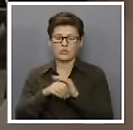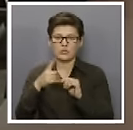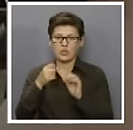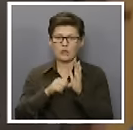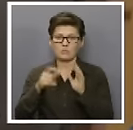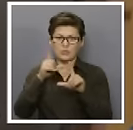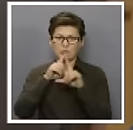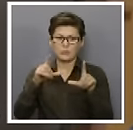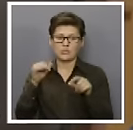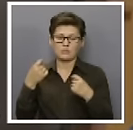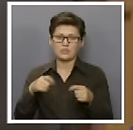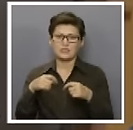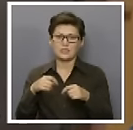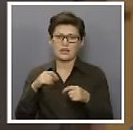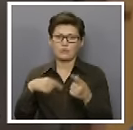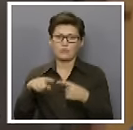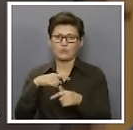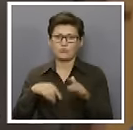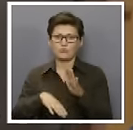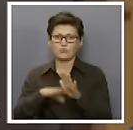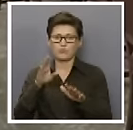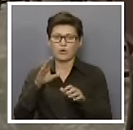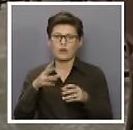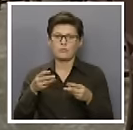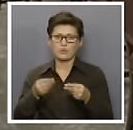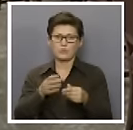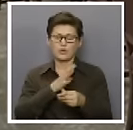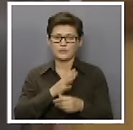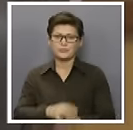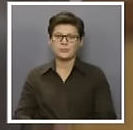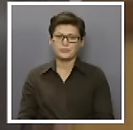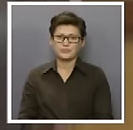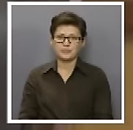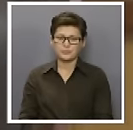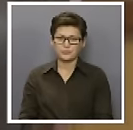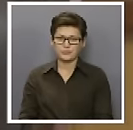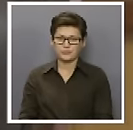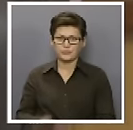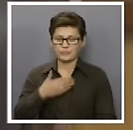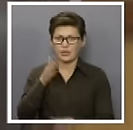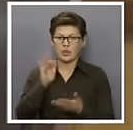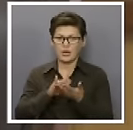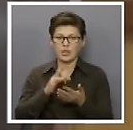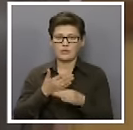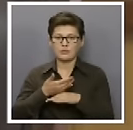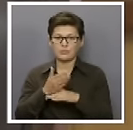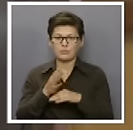160 мекеменің бизнесін жетілдіруге жол ашады. Біз қала тарапынан